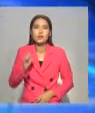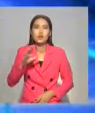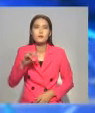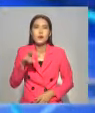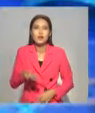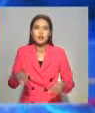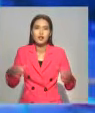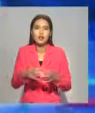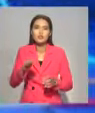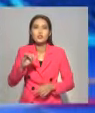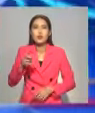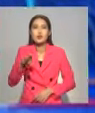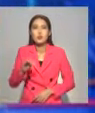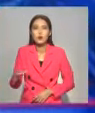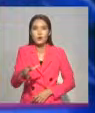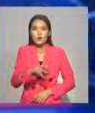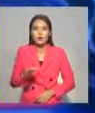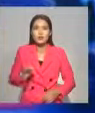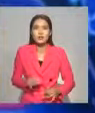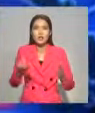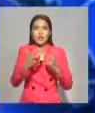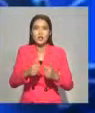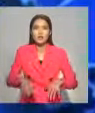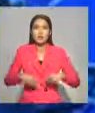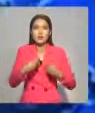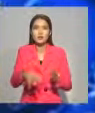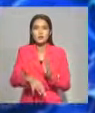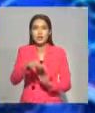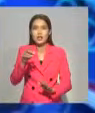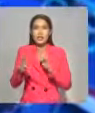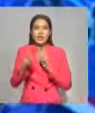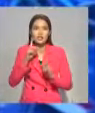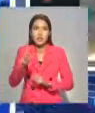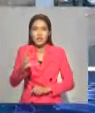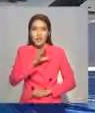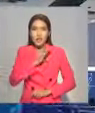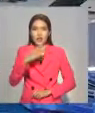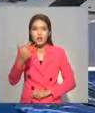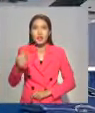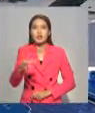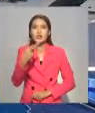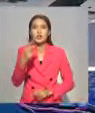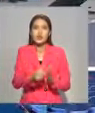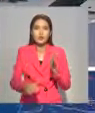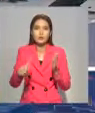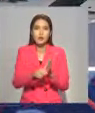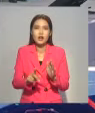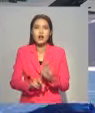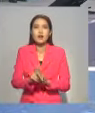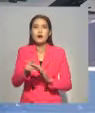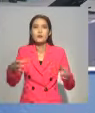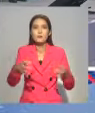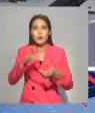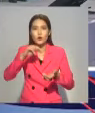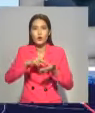Аманат партиясы Жамбыл облыстық филиалының да есеп беру сайлау конференциясы өтті. Аймақта 266 бастауыш партия